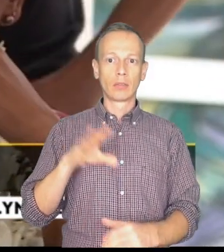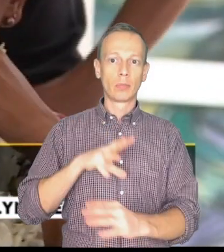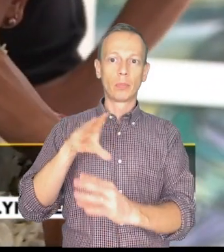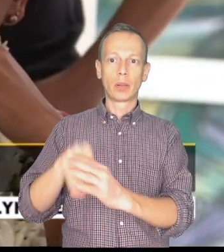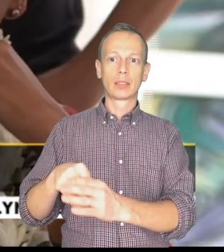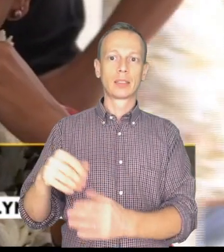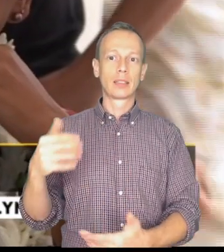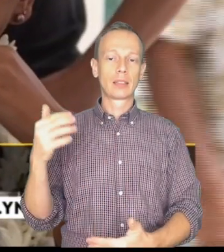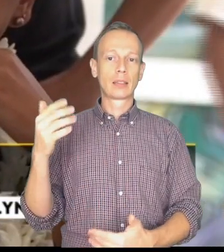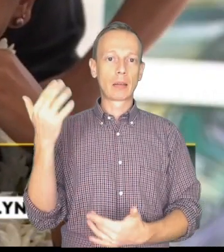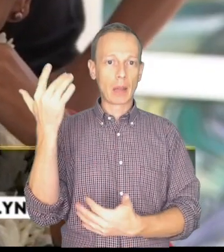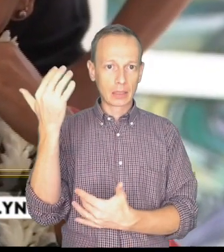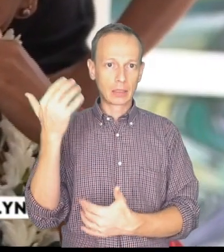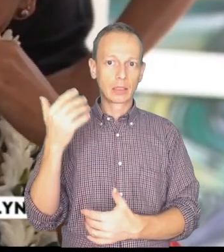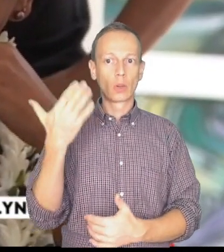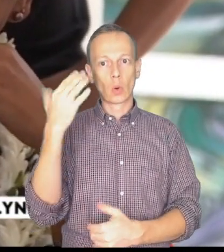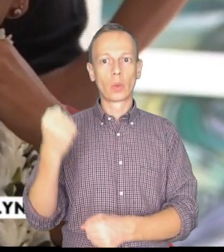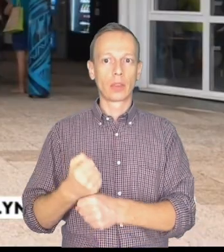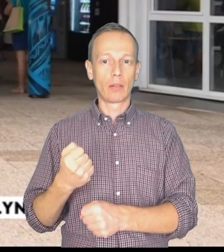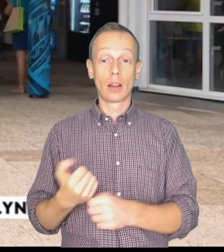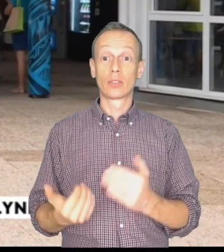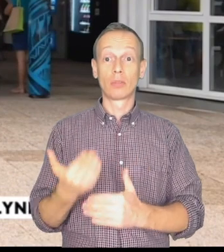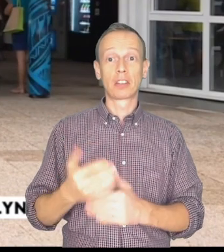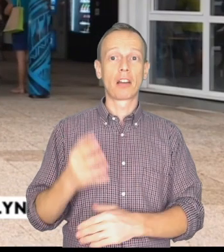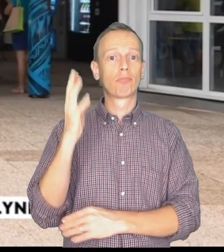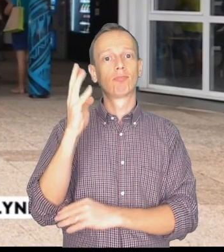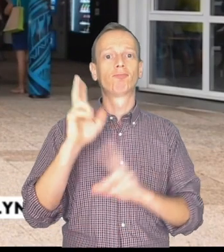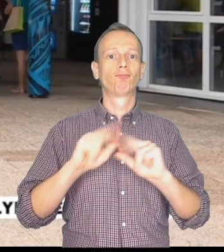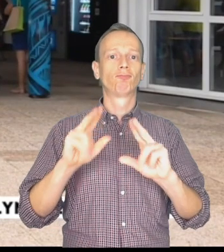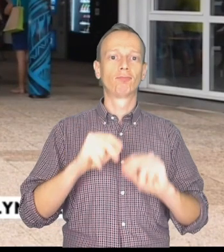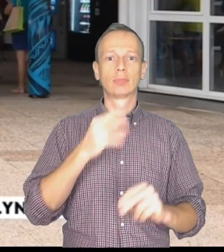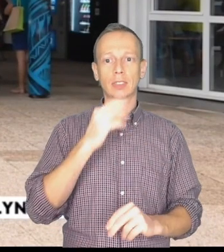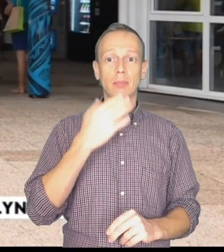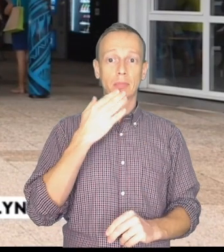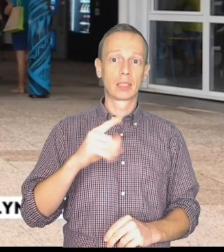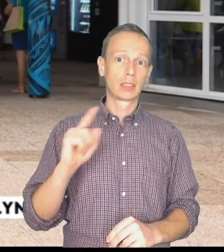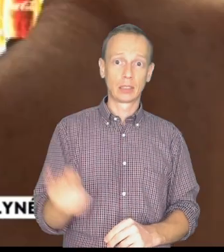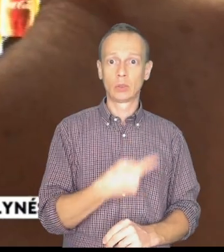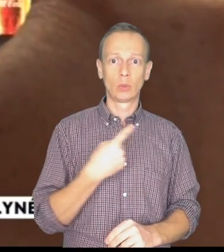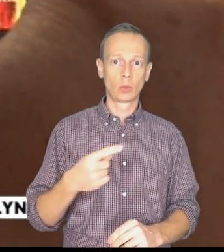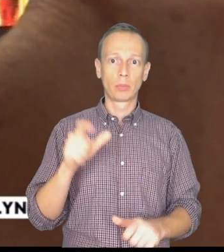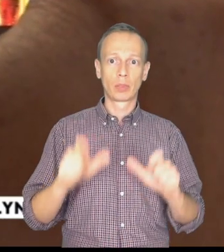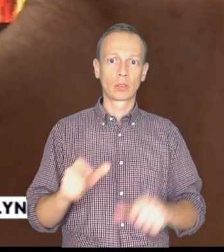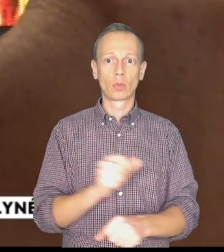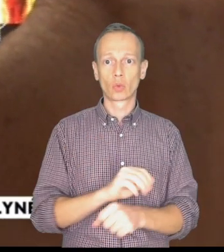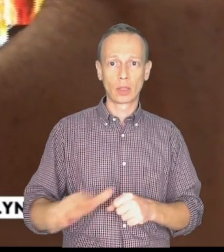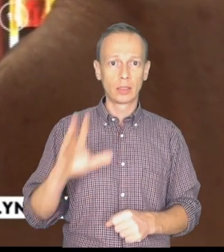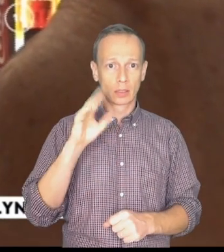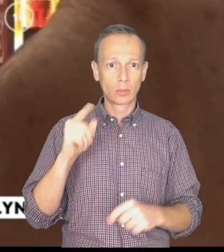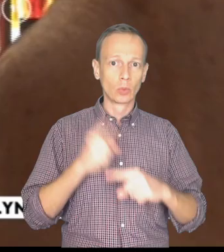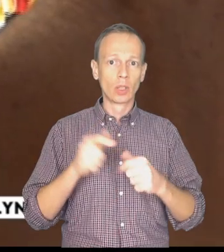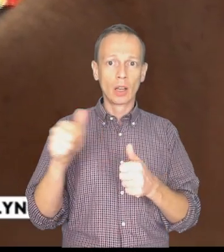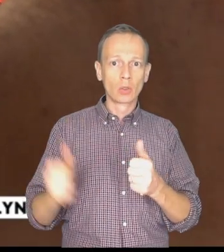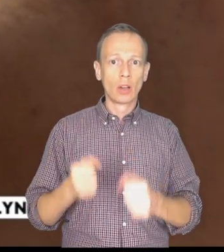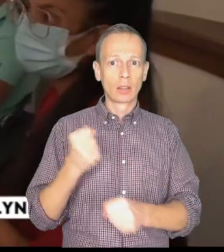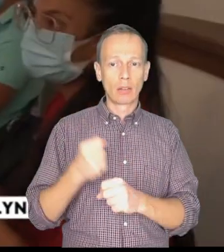Martinique où il occupera d'autres fonctions. Il a fait un discours poignant ce matin où il a tenu à remercier tous les journalistes et ses adjoints avec